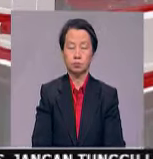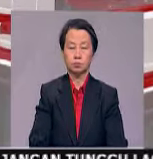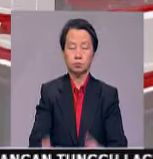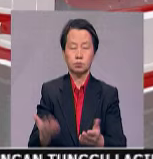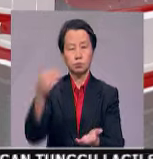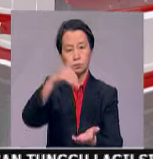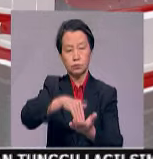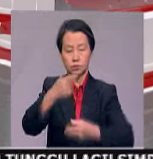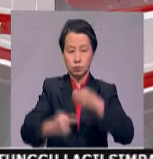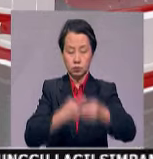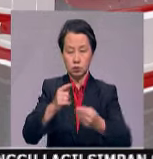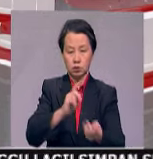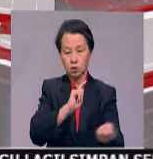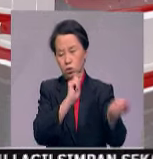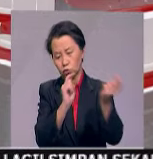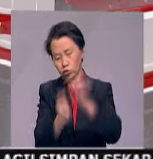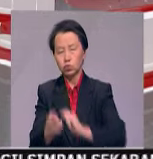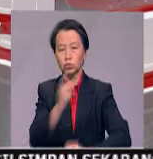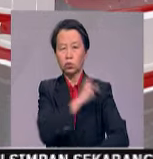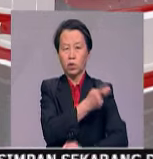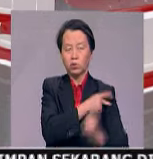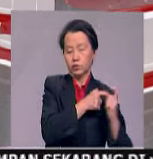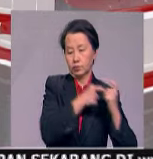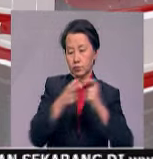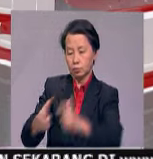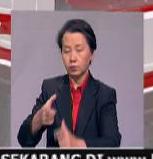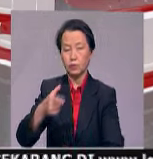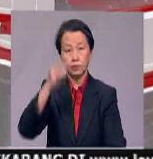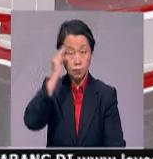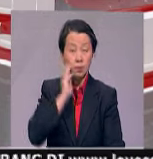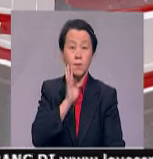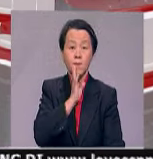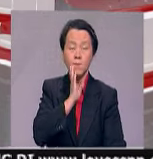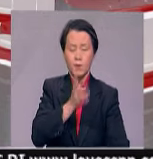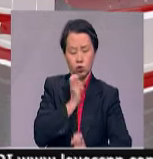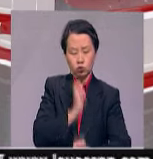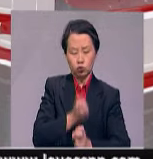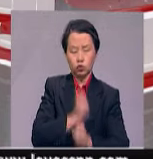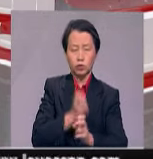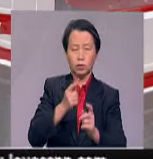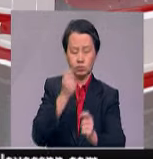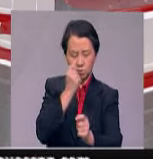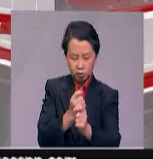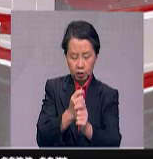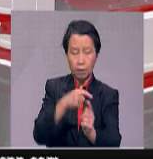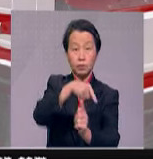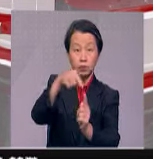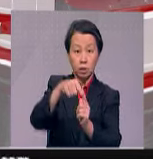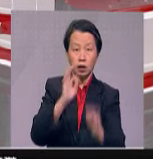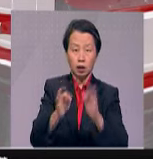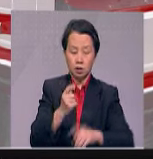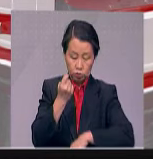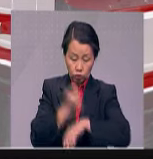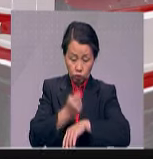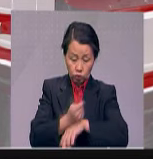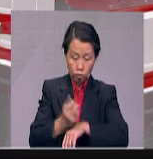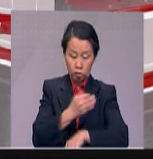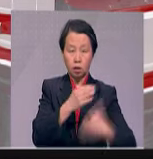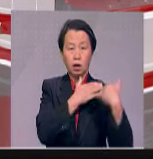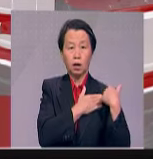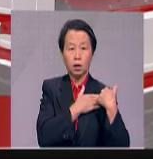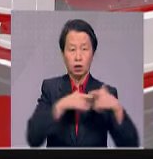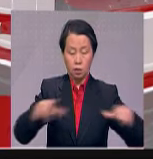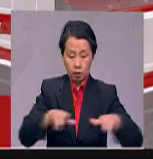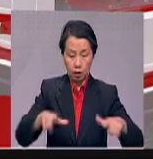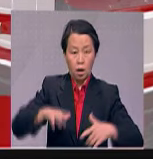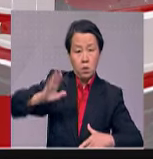Mengulas mengenai peralihan kuasa, Tun Dr. Mahathir Mohamad menegaskan sukar untuk menetapkan tarikh sekiranya tugas dan tanggungjawab